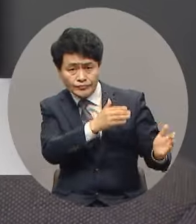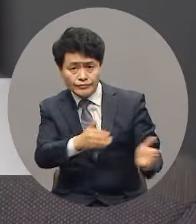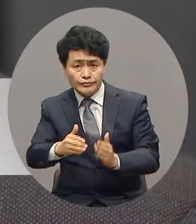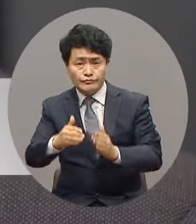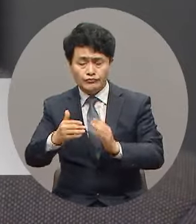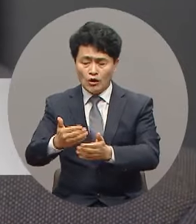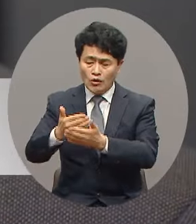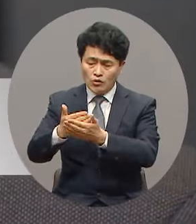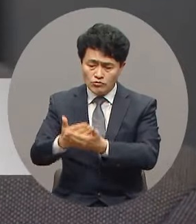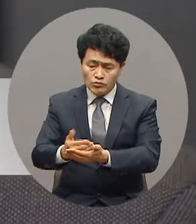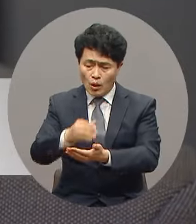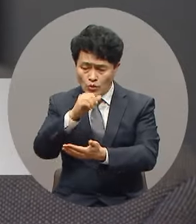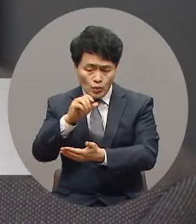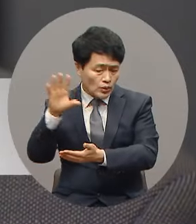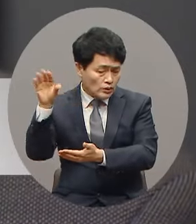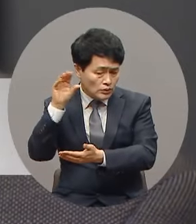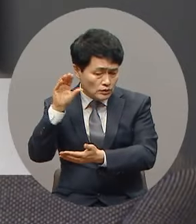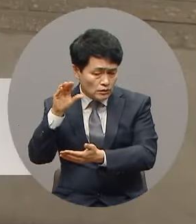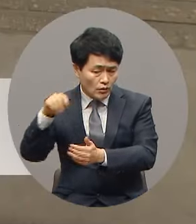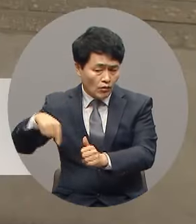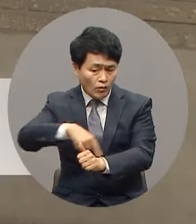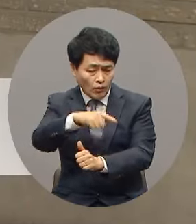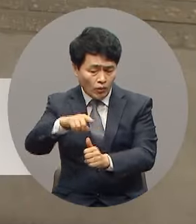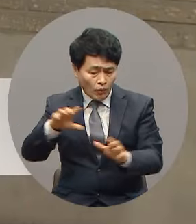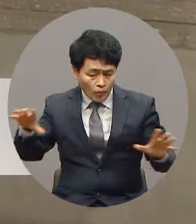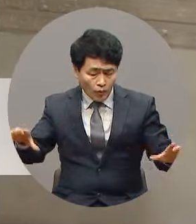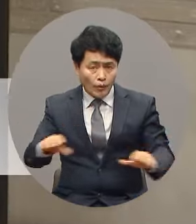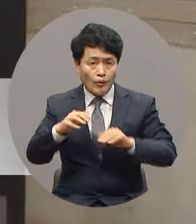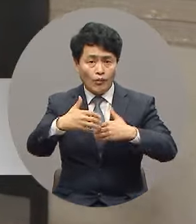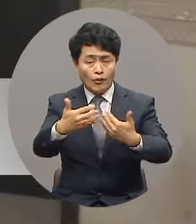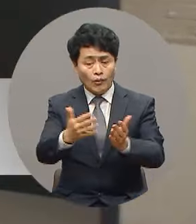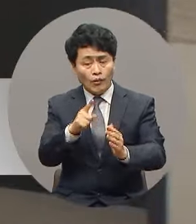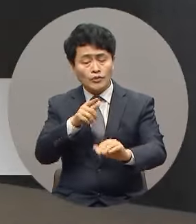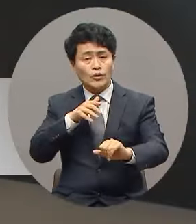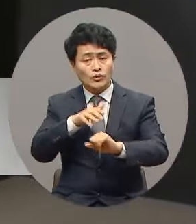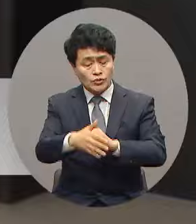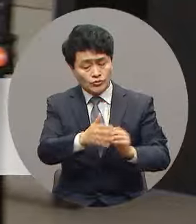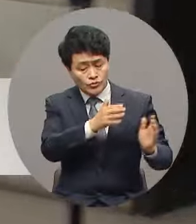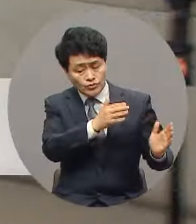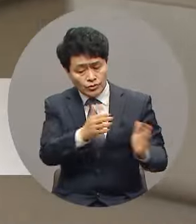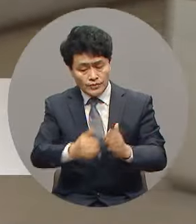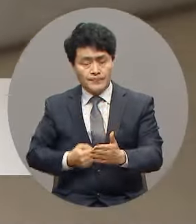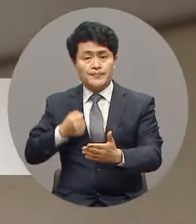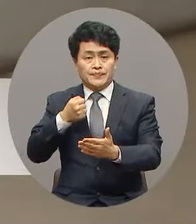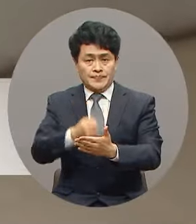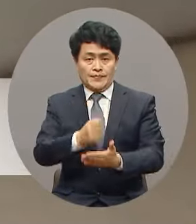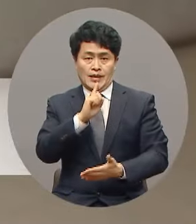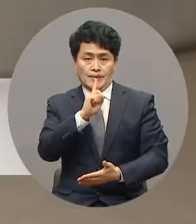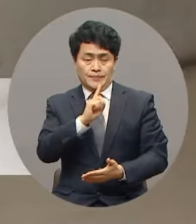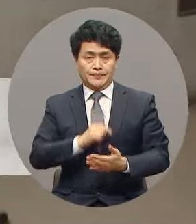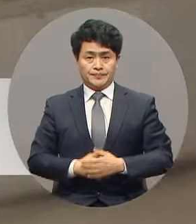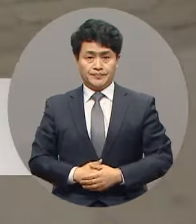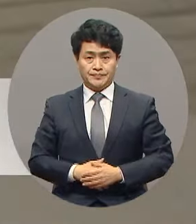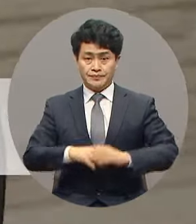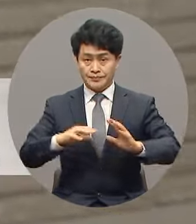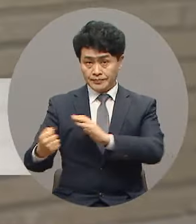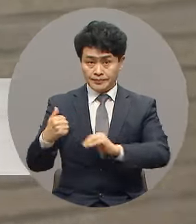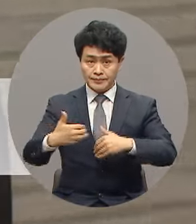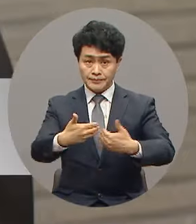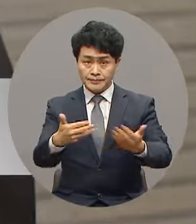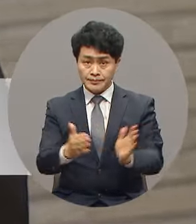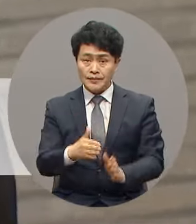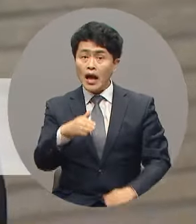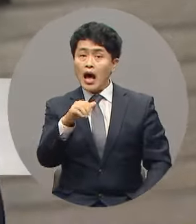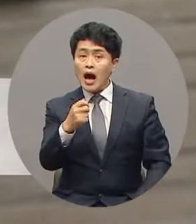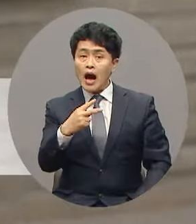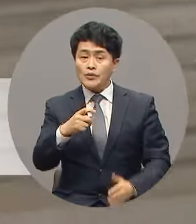의견들의 고견을 듣고서 여러 의견들을 종합해 이 당을 어떻게 수습할지 결정하겠다고 밝혔습니다. 국민의힘은